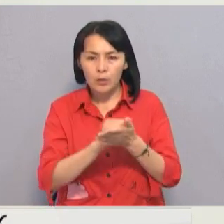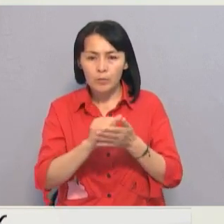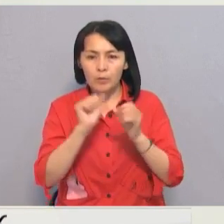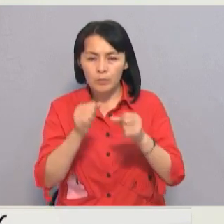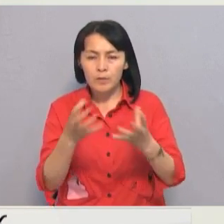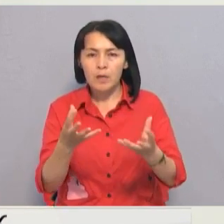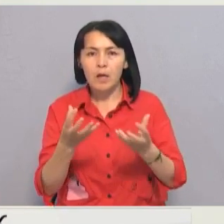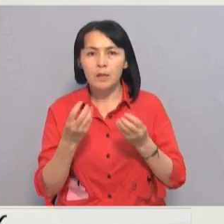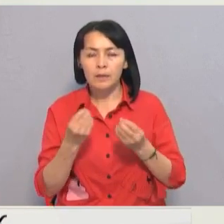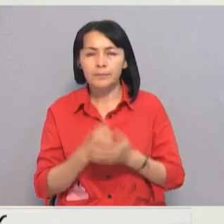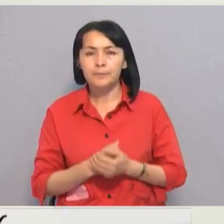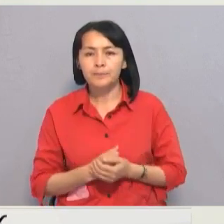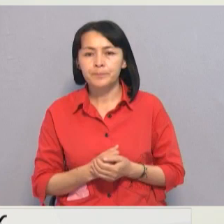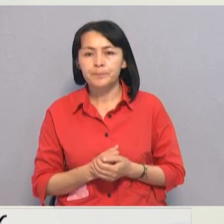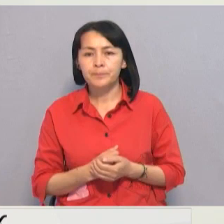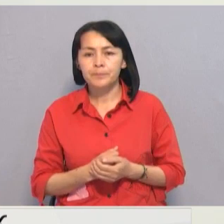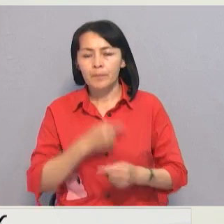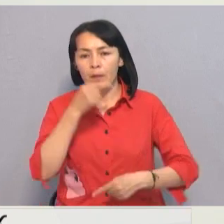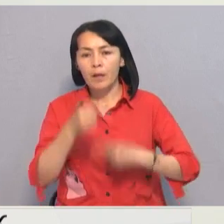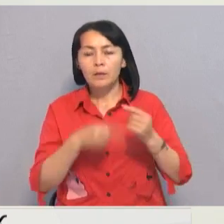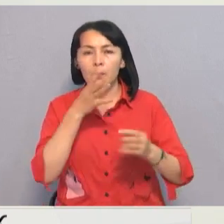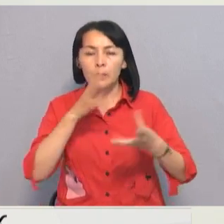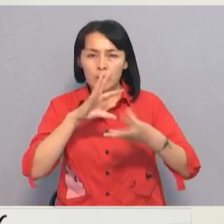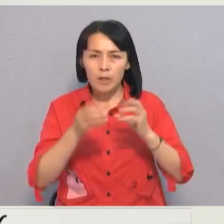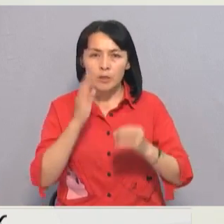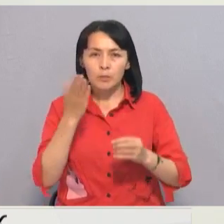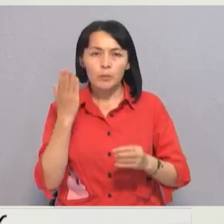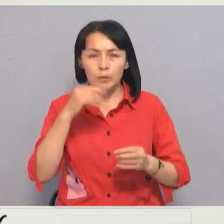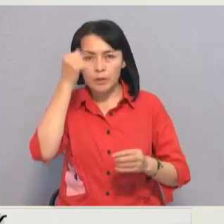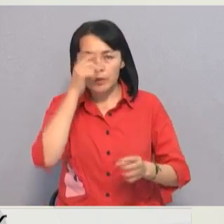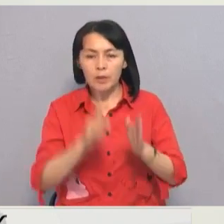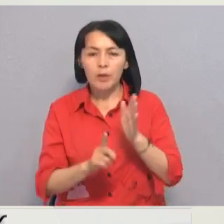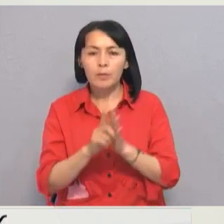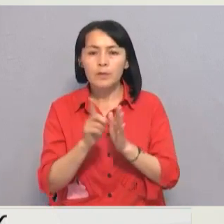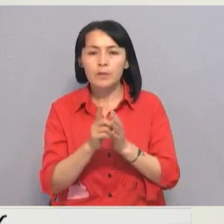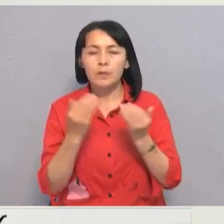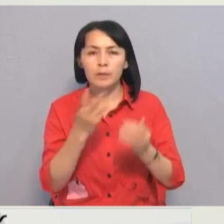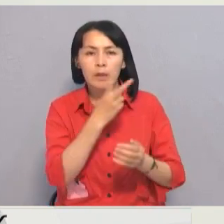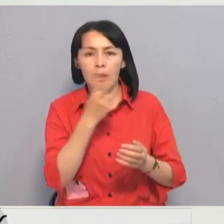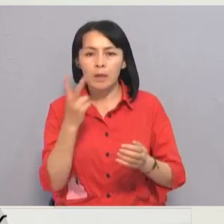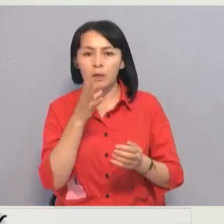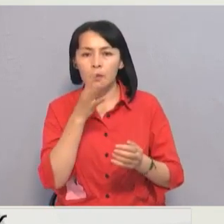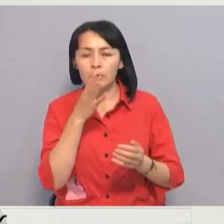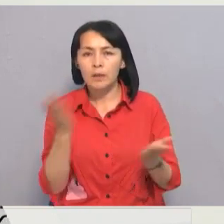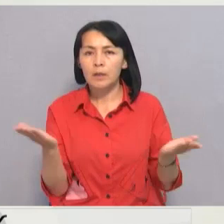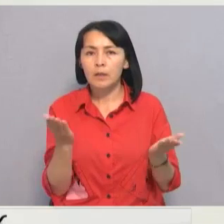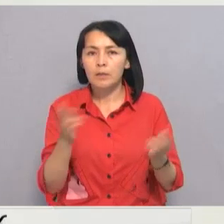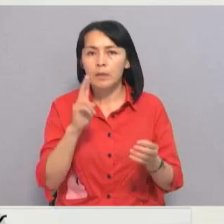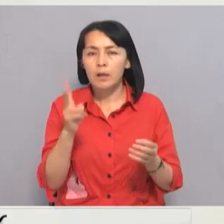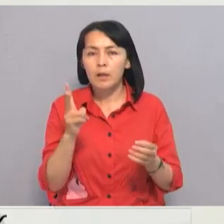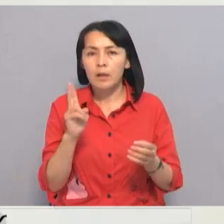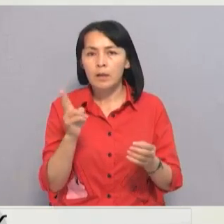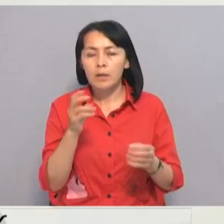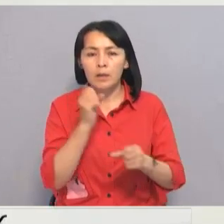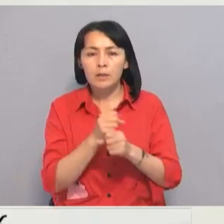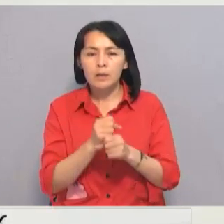қойып отырмыз. Алдағы уақытта енді нәтижесі болады. Өткен жылдан бастадық, үлкен үйлеріне кірген кезде кім қалай шнурларын бәріне